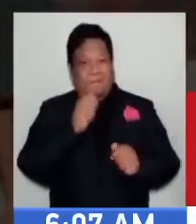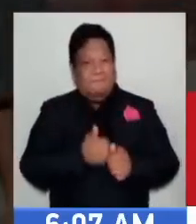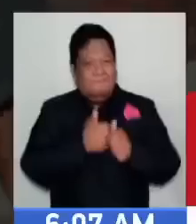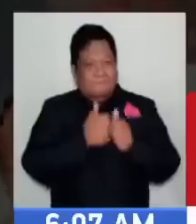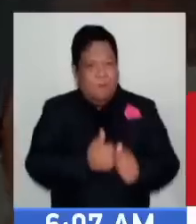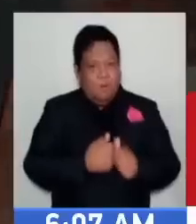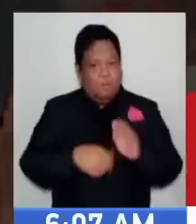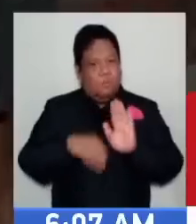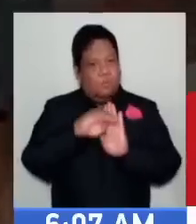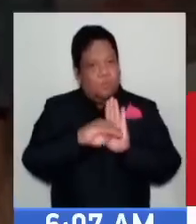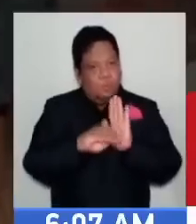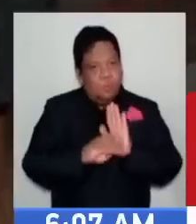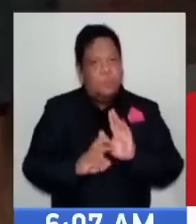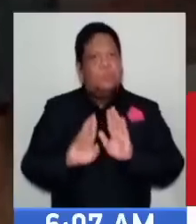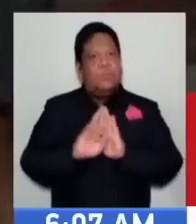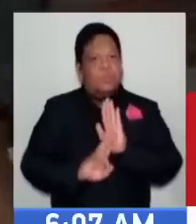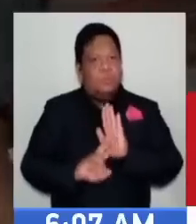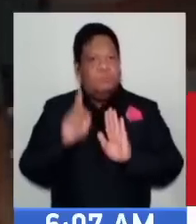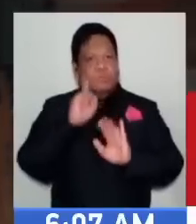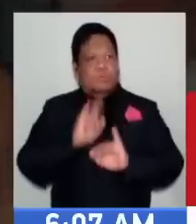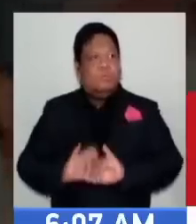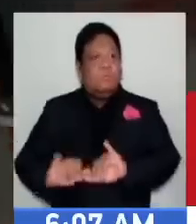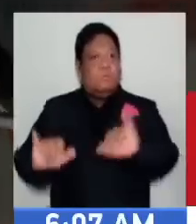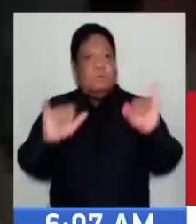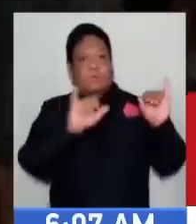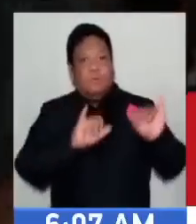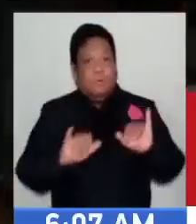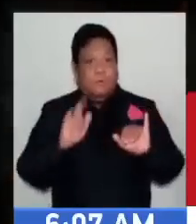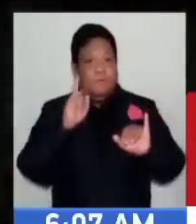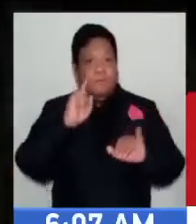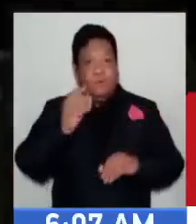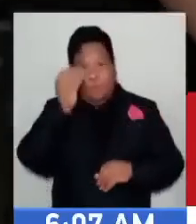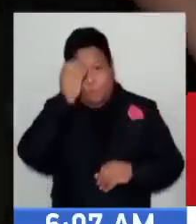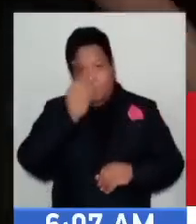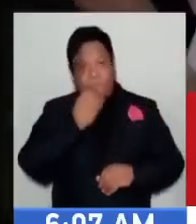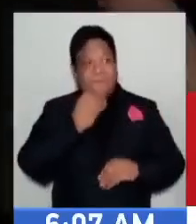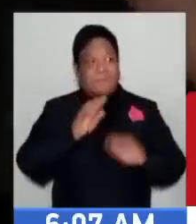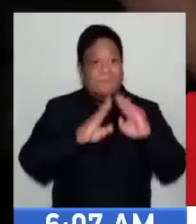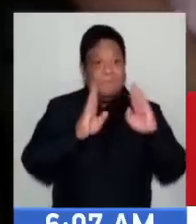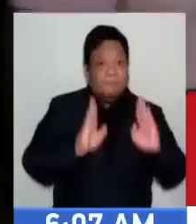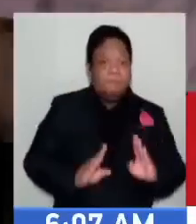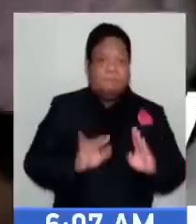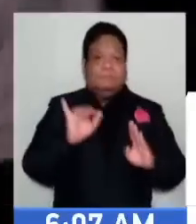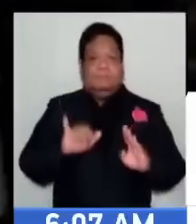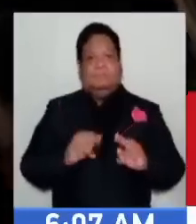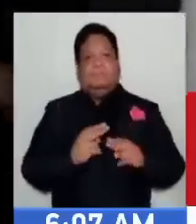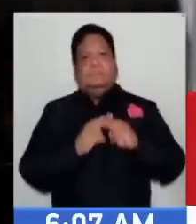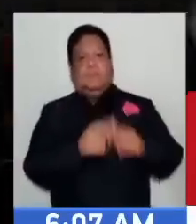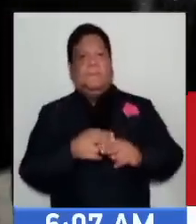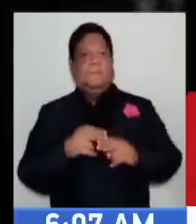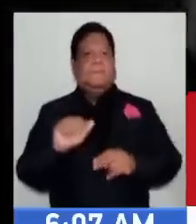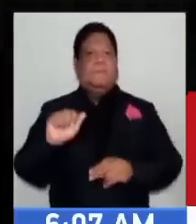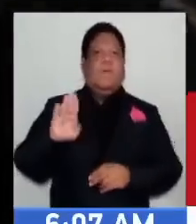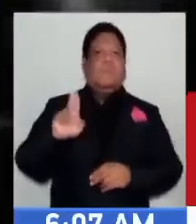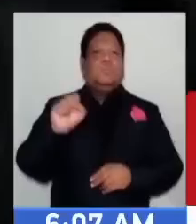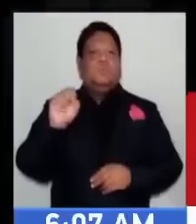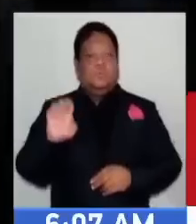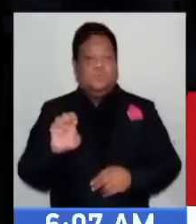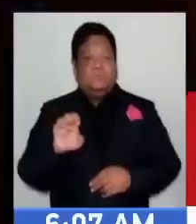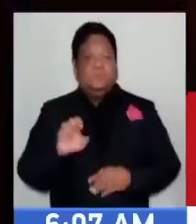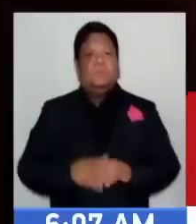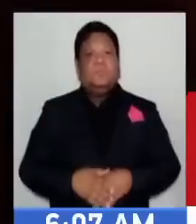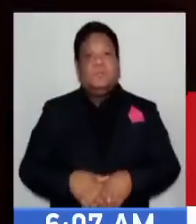ay kinukonsiderang pang-abuso sa mga bata. Ayon naman kay Graf, nagkaroon daw ng trauma ang mga bata dahil sa nangyari